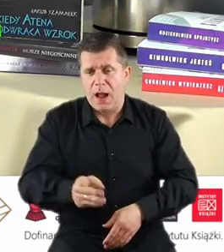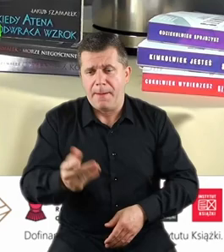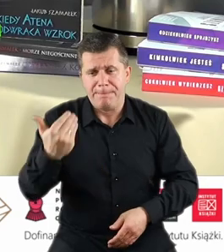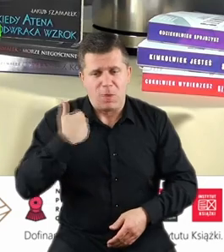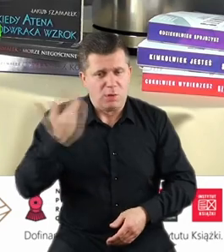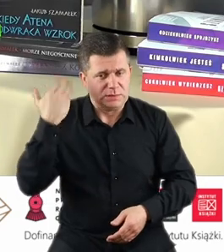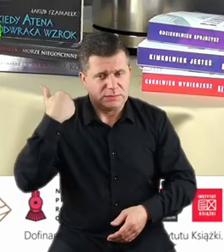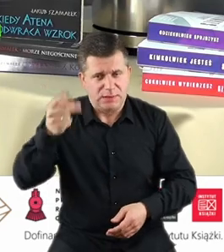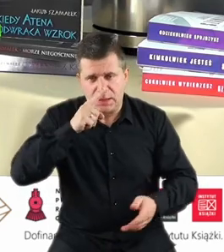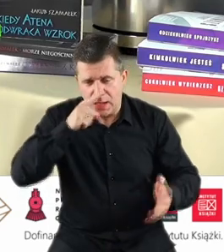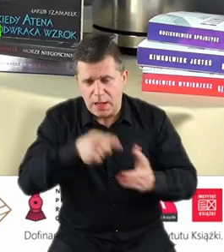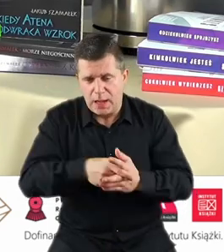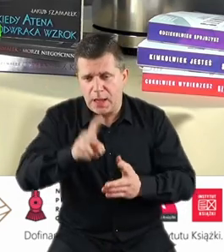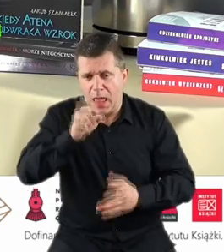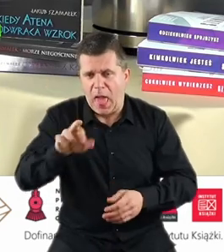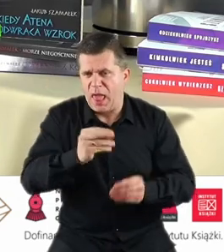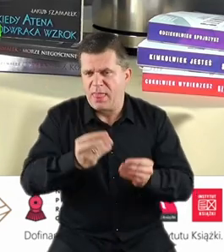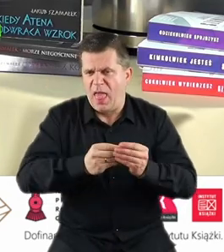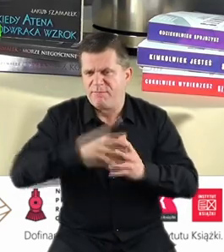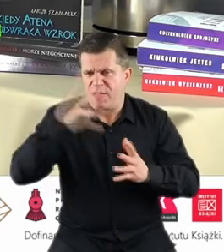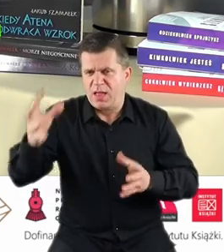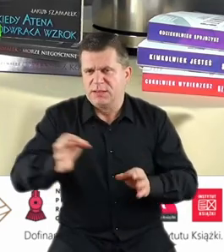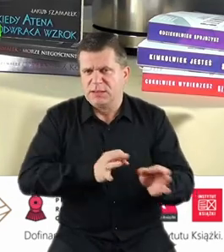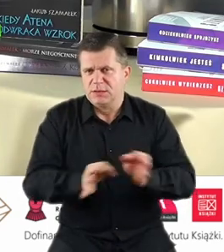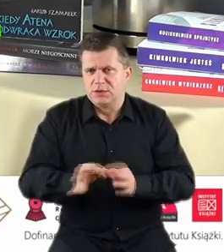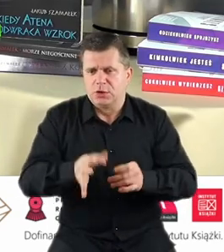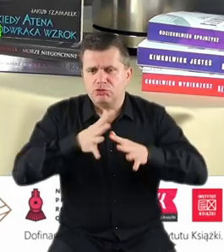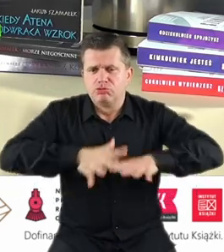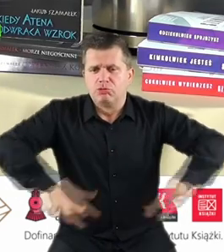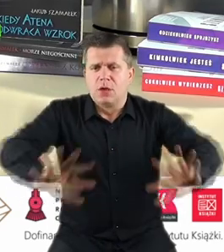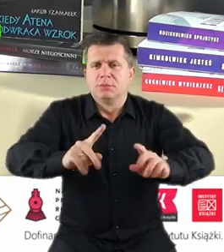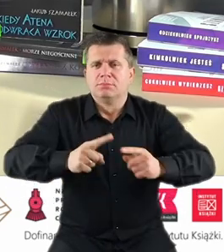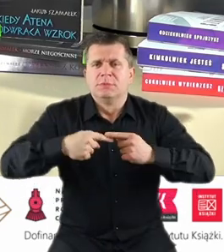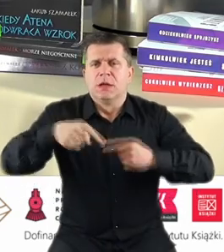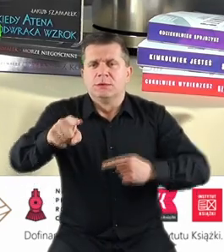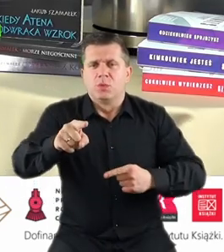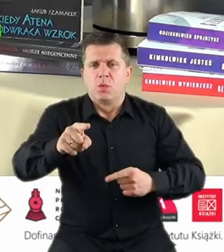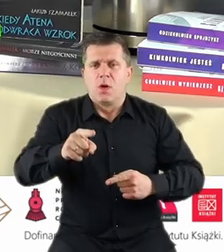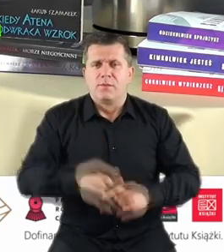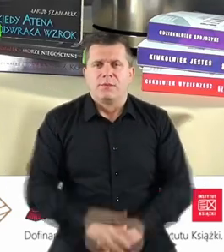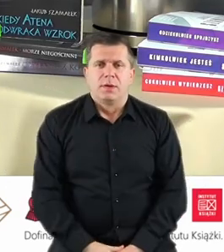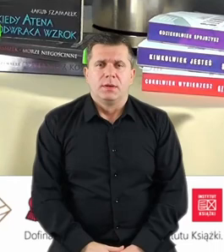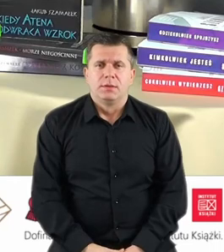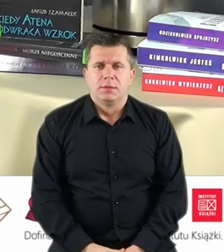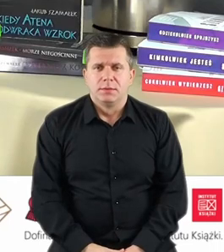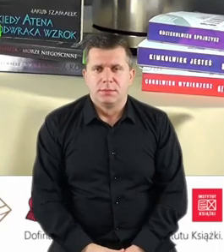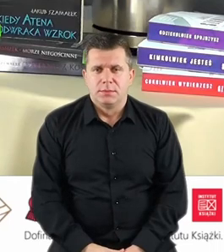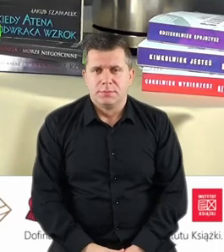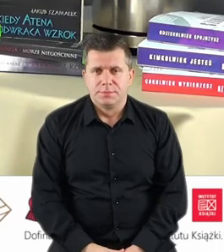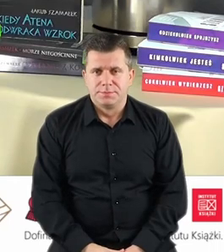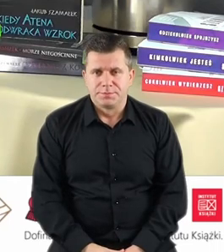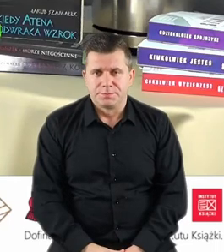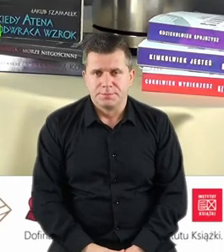chwilą do ataku hakerskiego, największego w historii, na sieć przesyłową właśnie